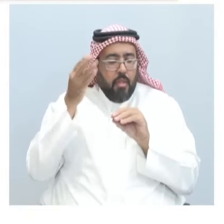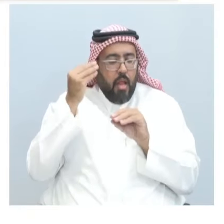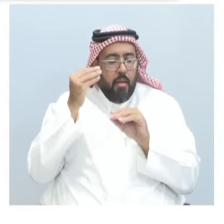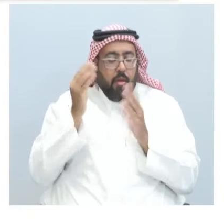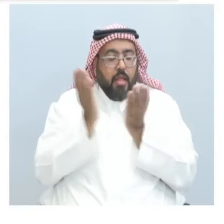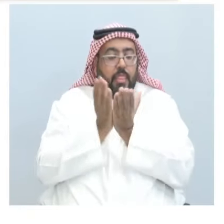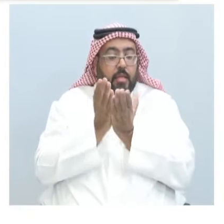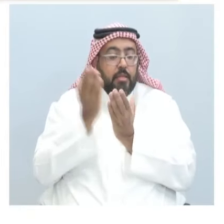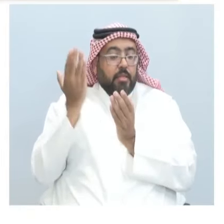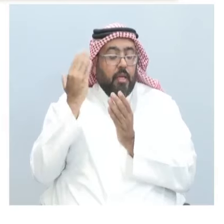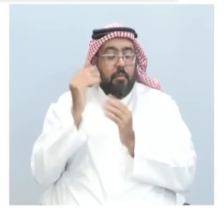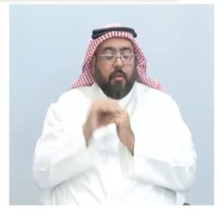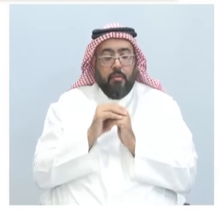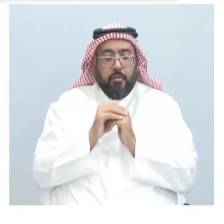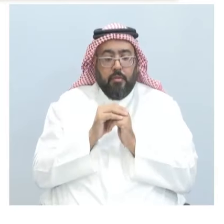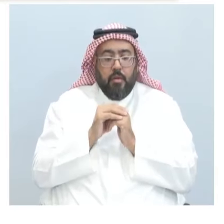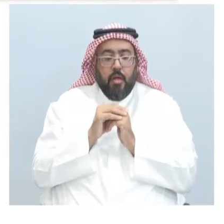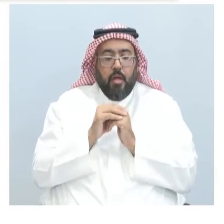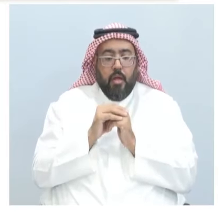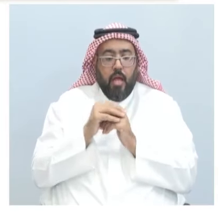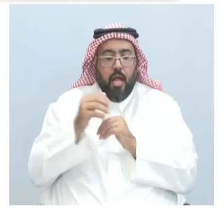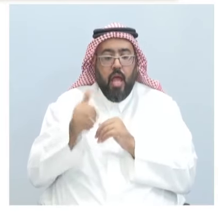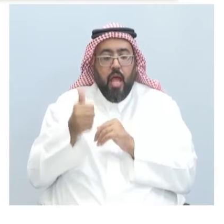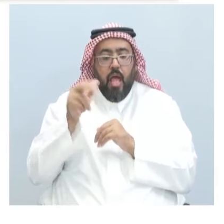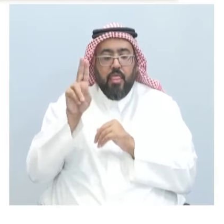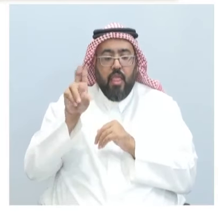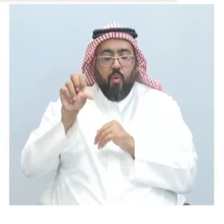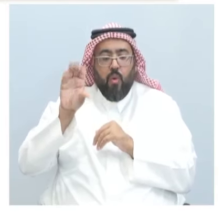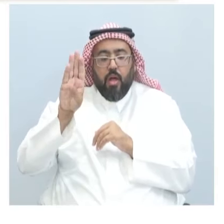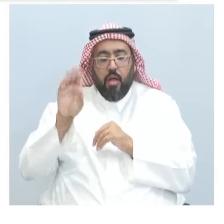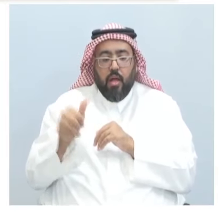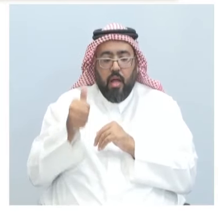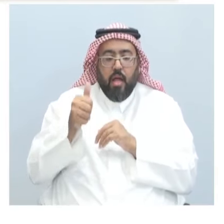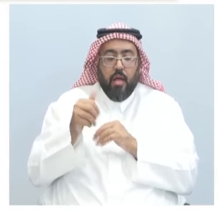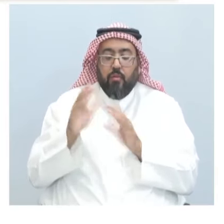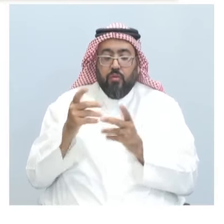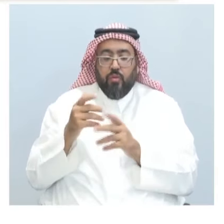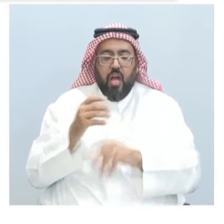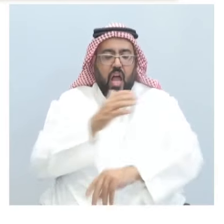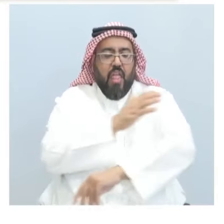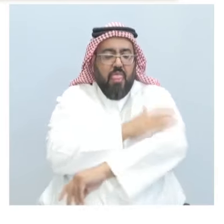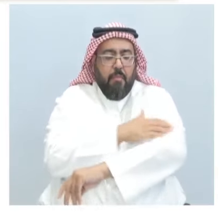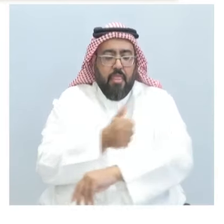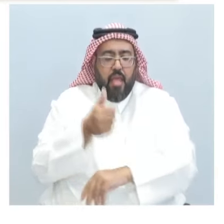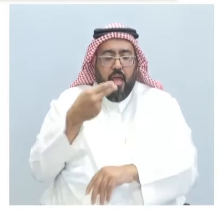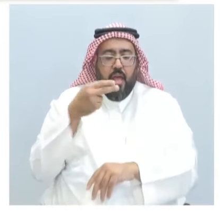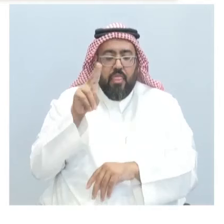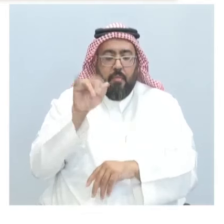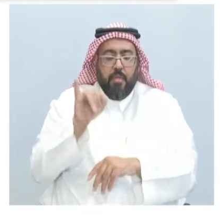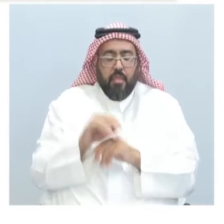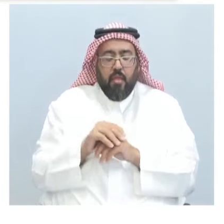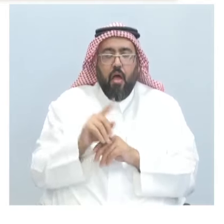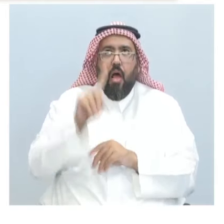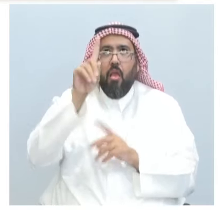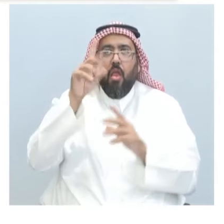السابق بمعنى اتوكا يعني اعتمد وقلنا لان الله سبحانه وتعالى